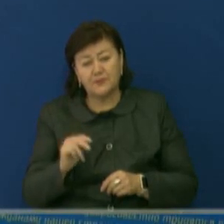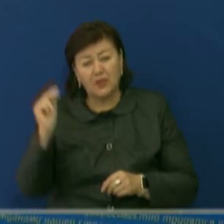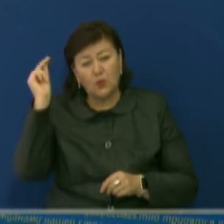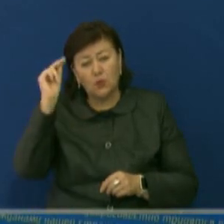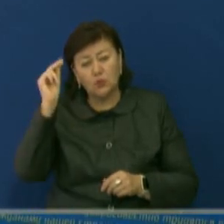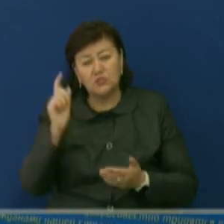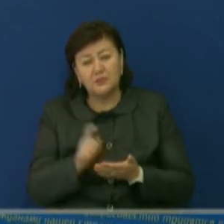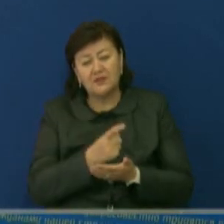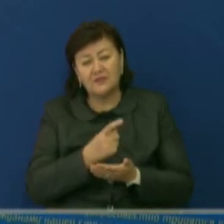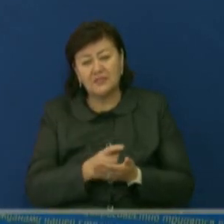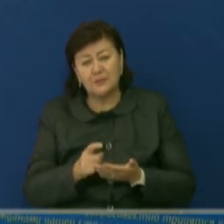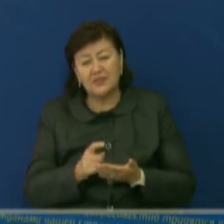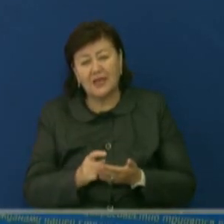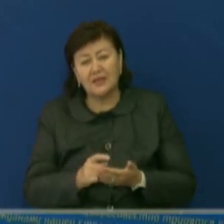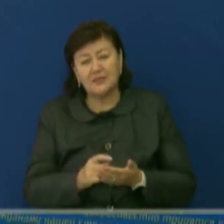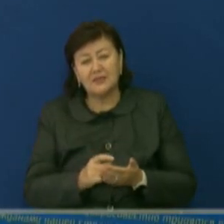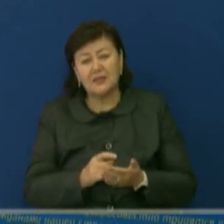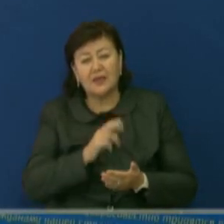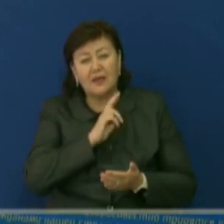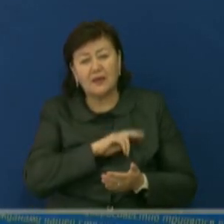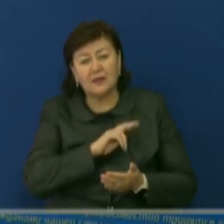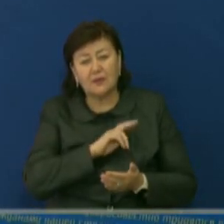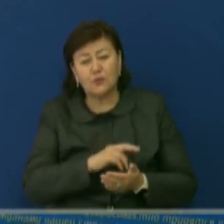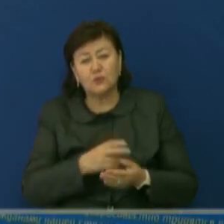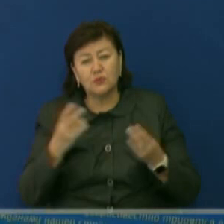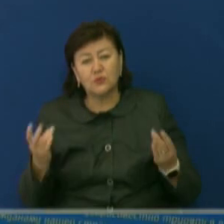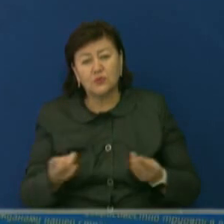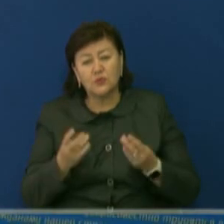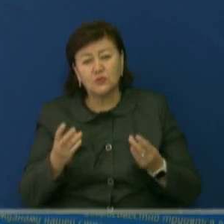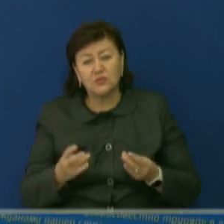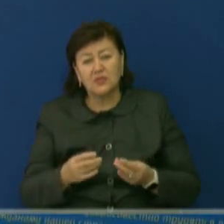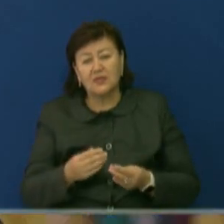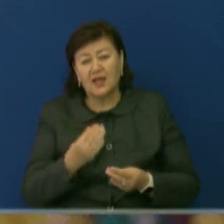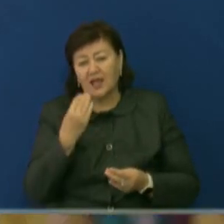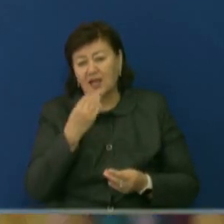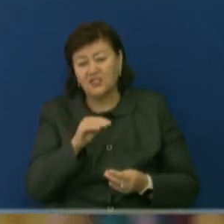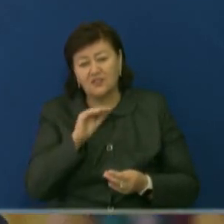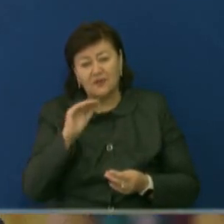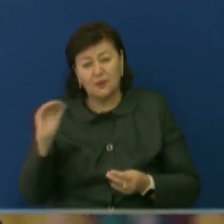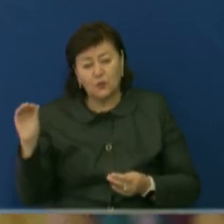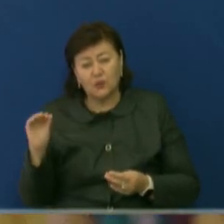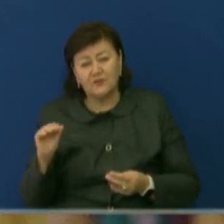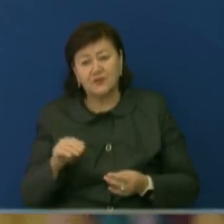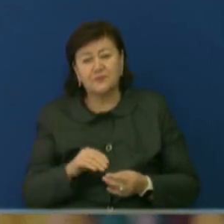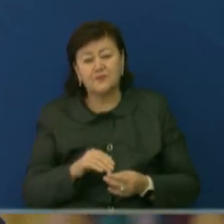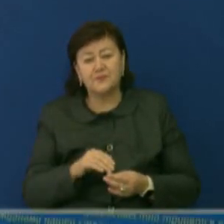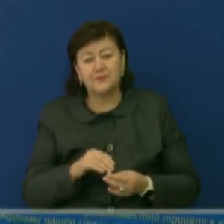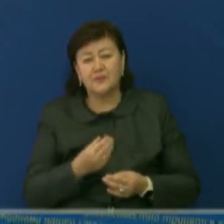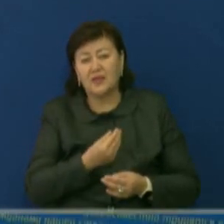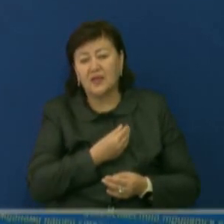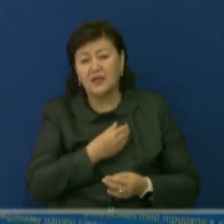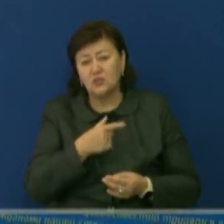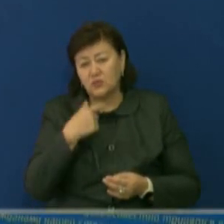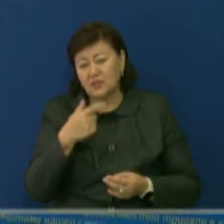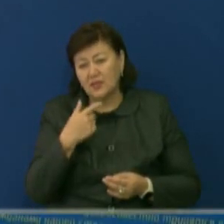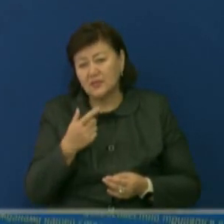учебно-воспитательный процесс, воспитательная работа должна быть, конечно, на должном уровне, если хороший специалист. И я хочу